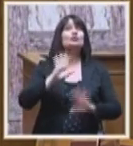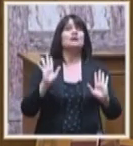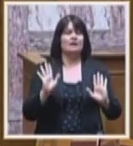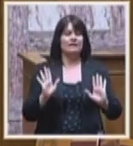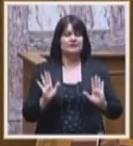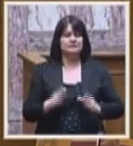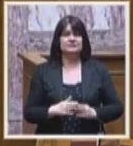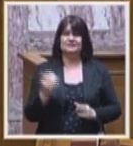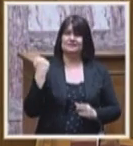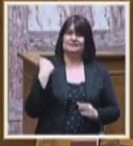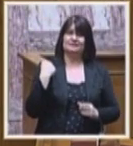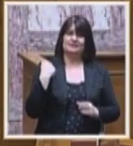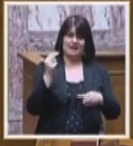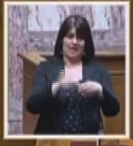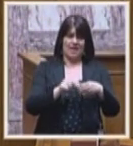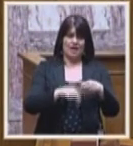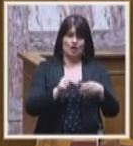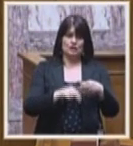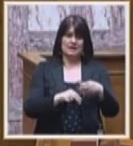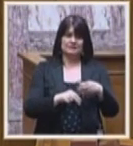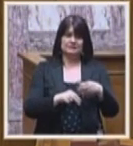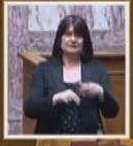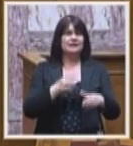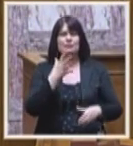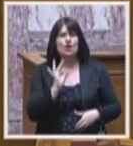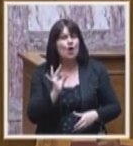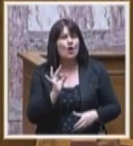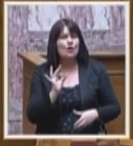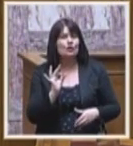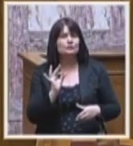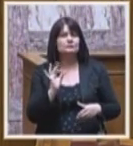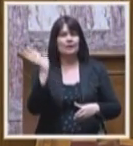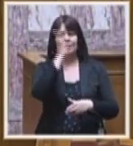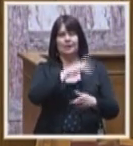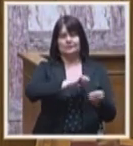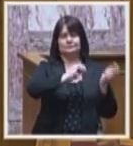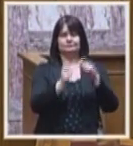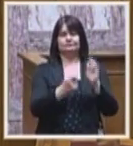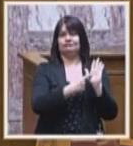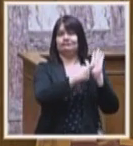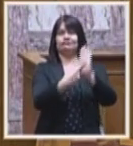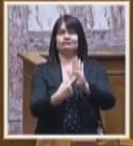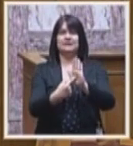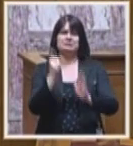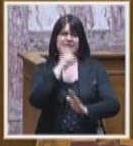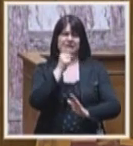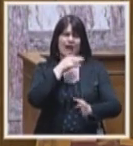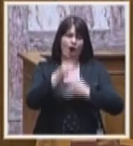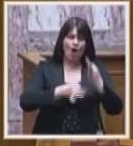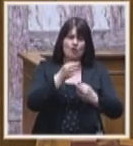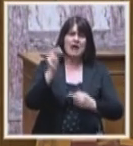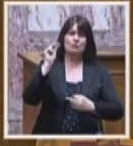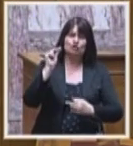Και ζητάτε εκλογές για αυτό το λόγο, κύριε Σαμαρά, να παρουσιάσετε ρόδινα τα πράγματα, να δώσετε κούφιες υποσχέσεις,